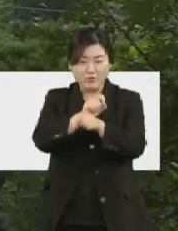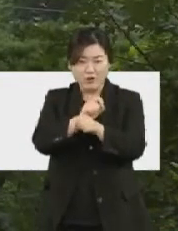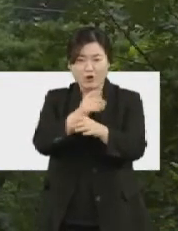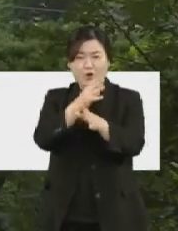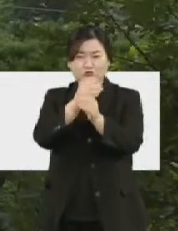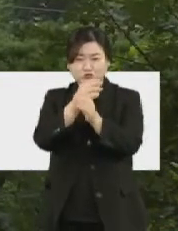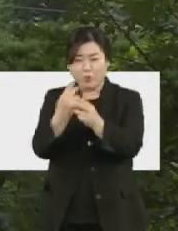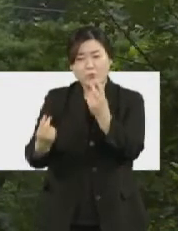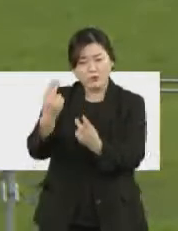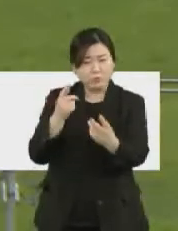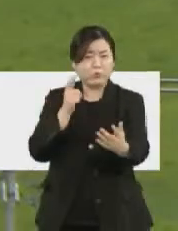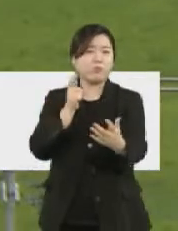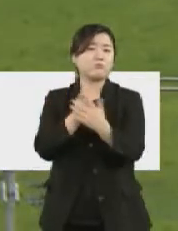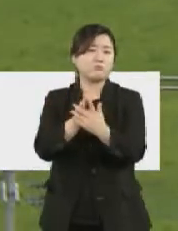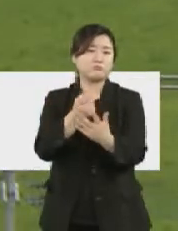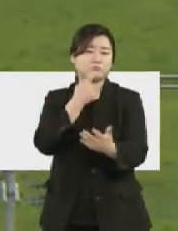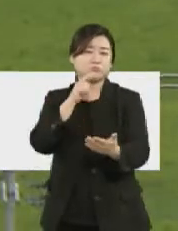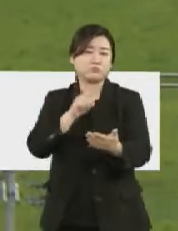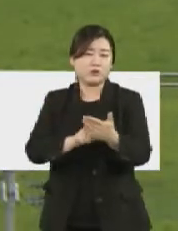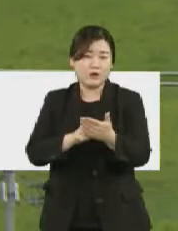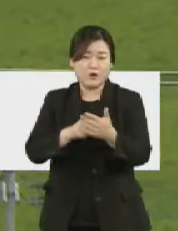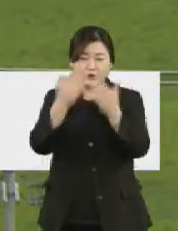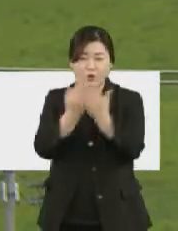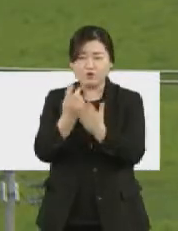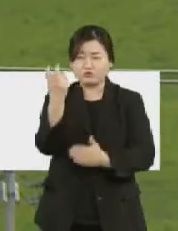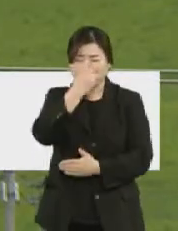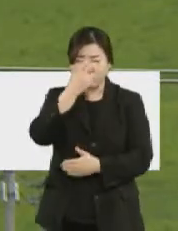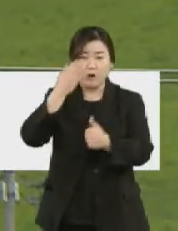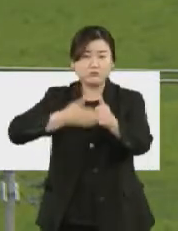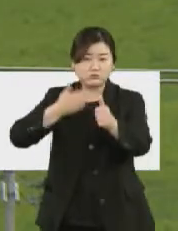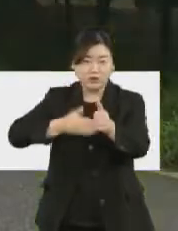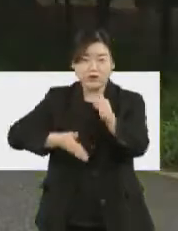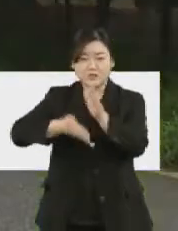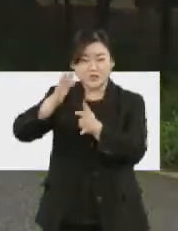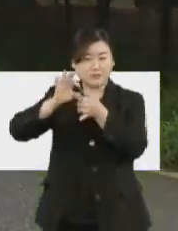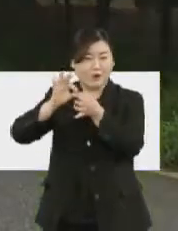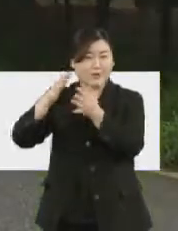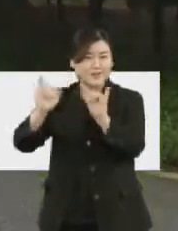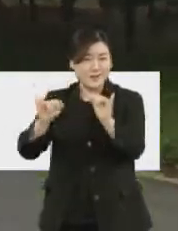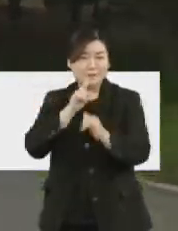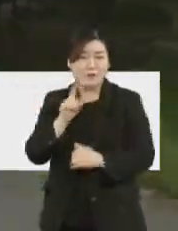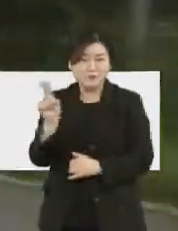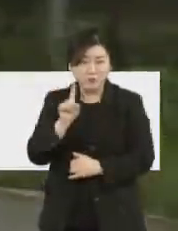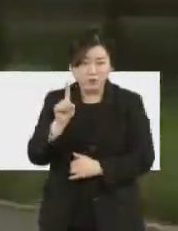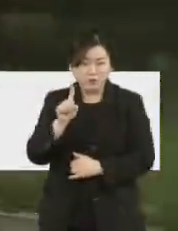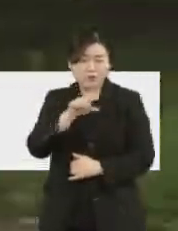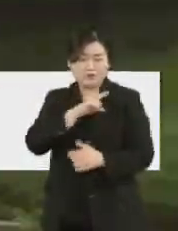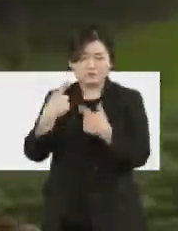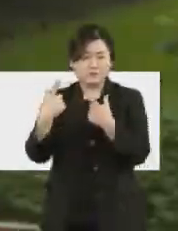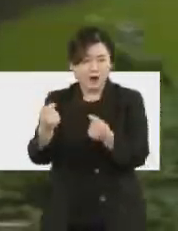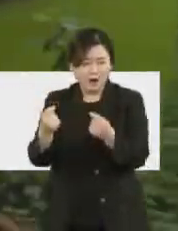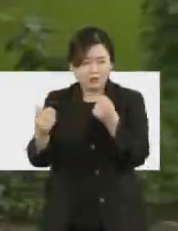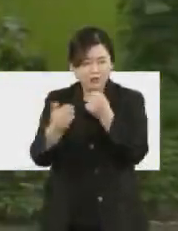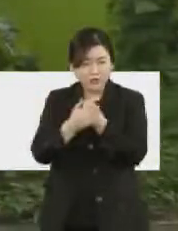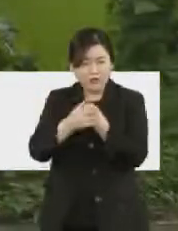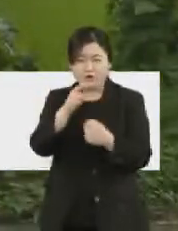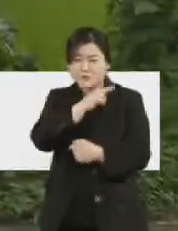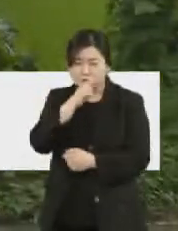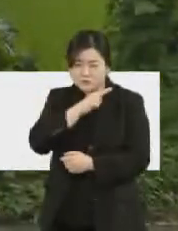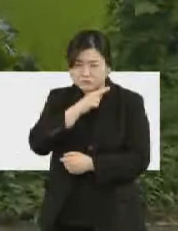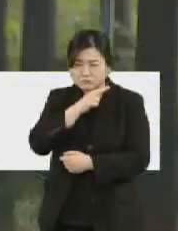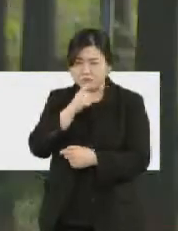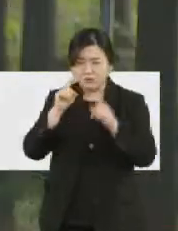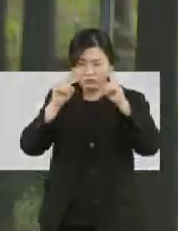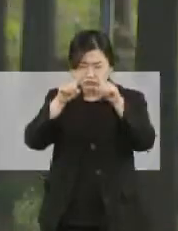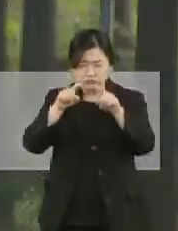주소 등을 대조하며 날 수 있다며 전수조사를 요구했는데 시 관계자는 이름만 같다는 이유로 투기 섬이자